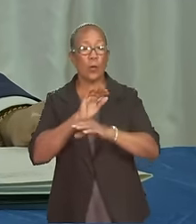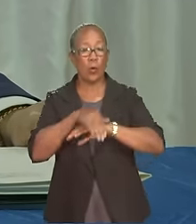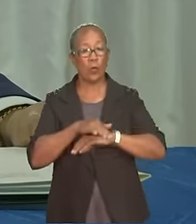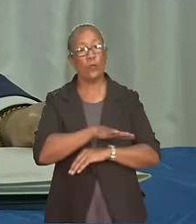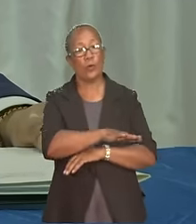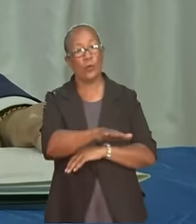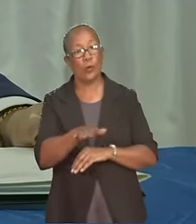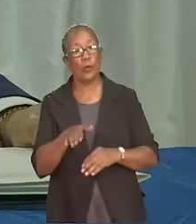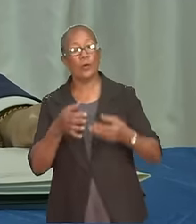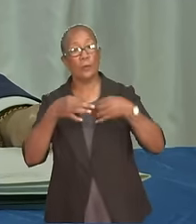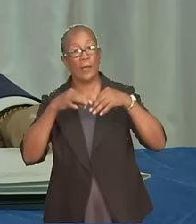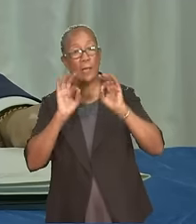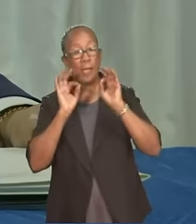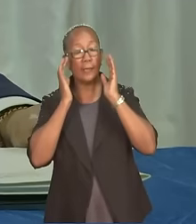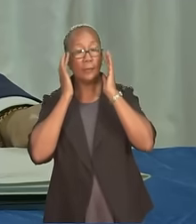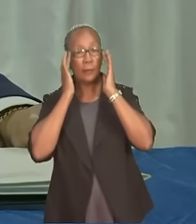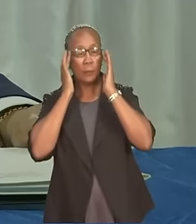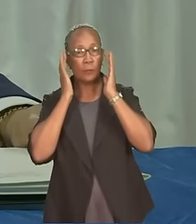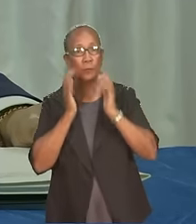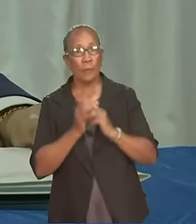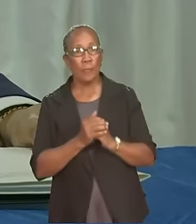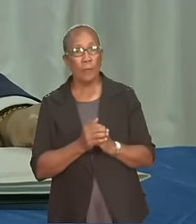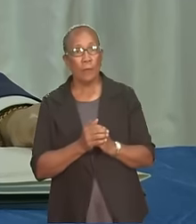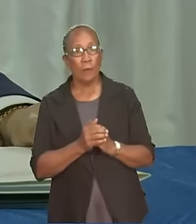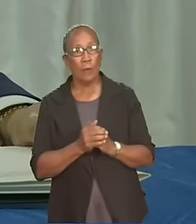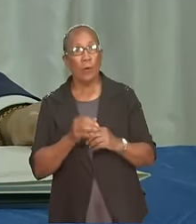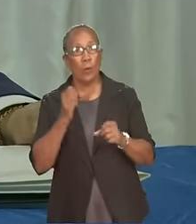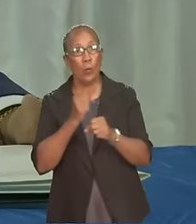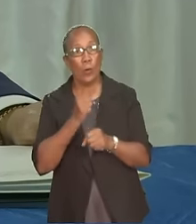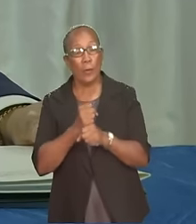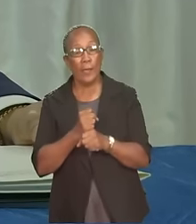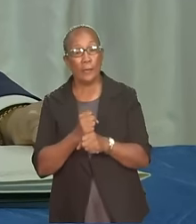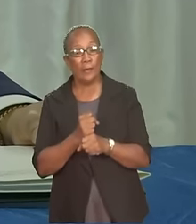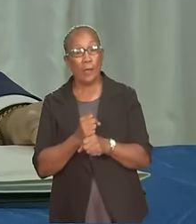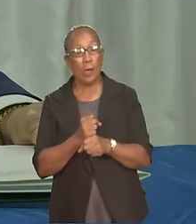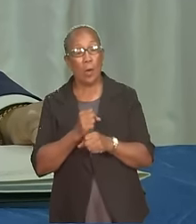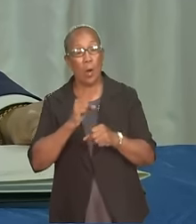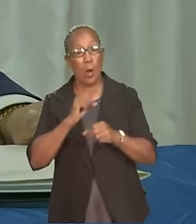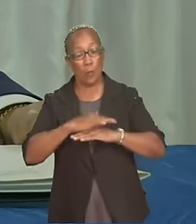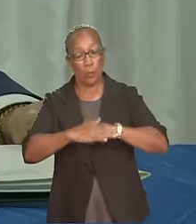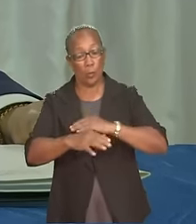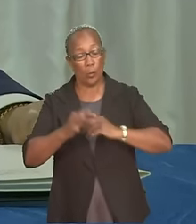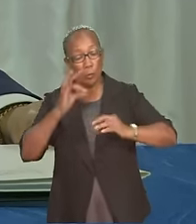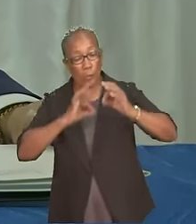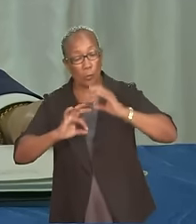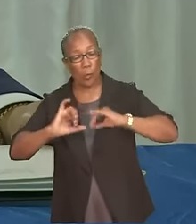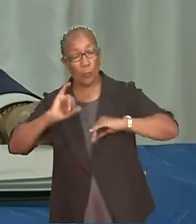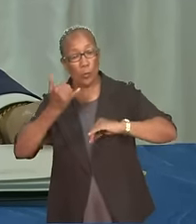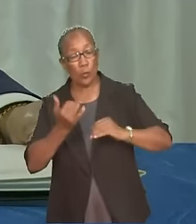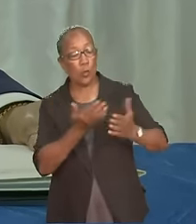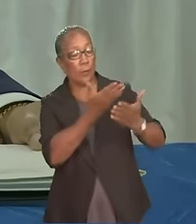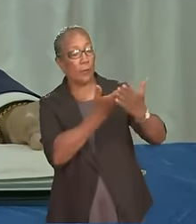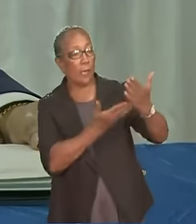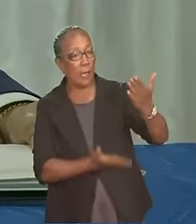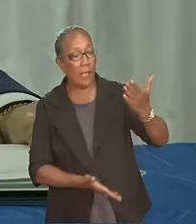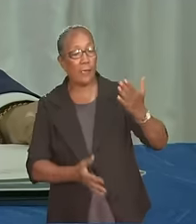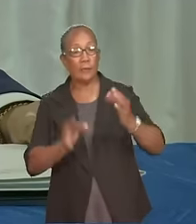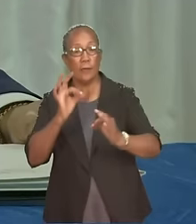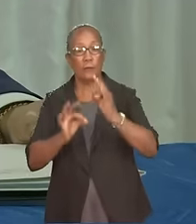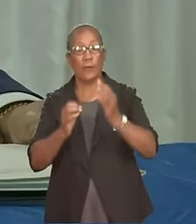komt binnenkort een grondkamer, welke alle gevallen zal toetsen. Er komt een nieuwe lijst van advocaten die de